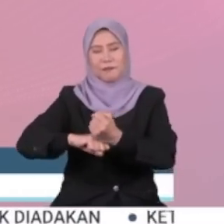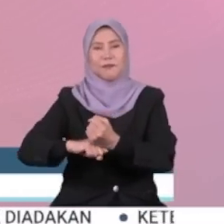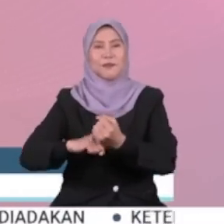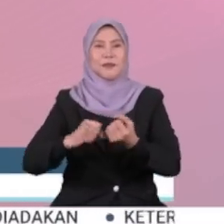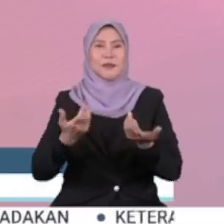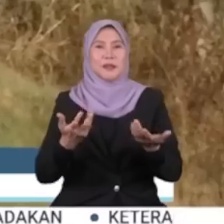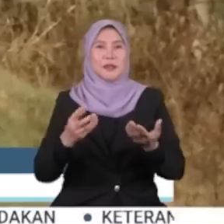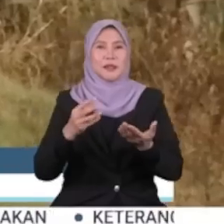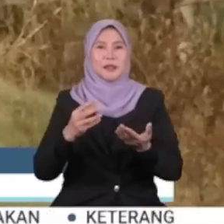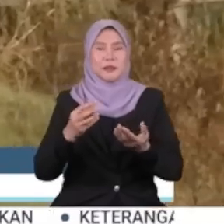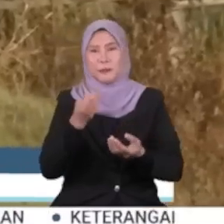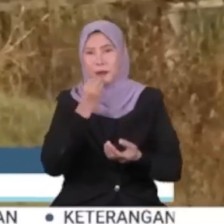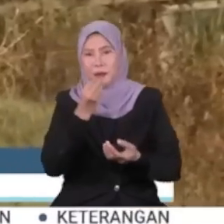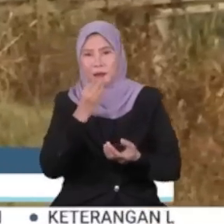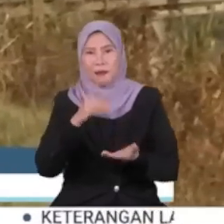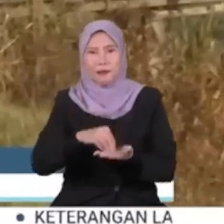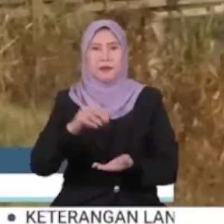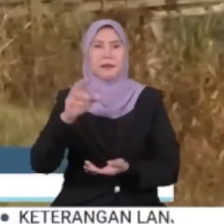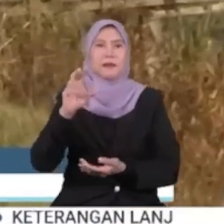Melaka.